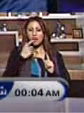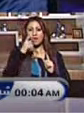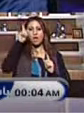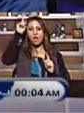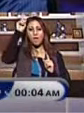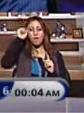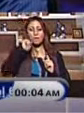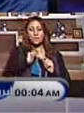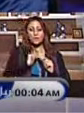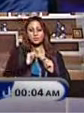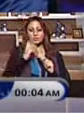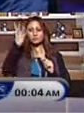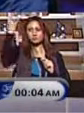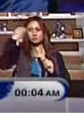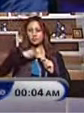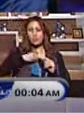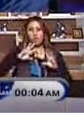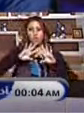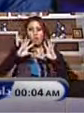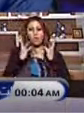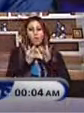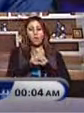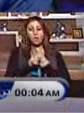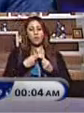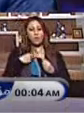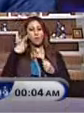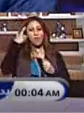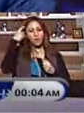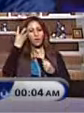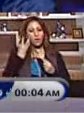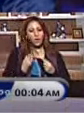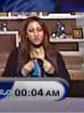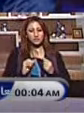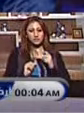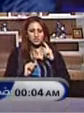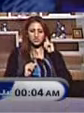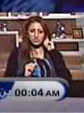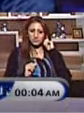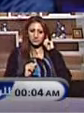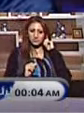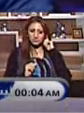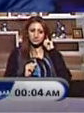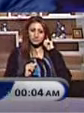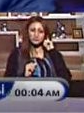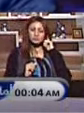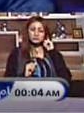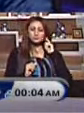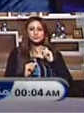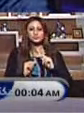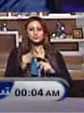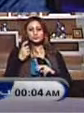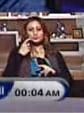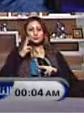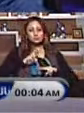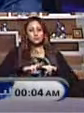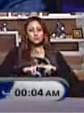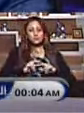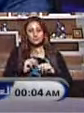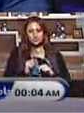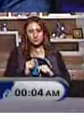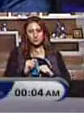الذي اعطى كل شيء خلقه ثم هذا فالاجابه مقنعه قال فما بال القرون الاولى